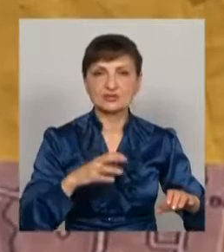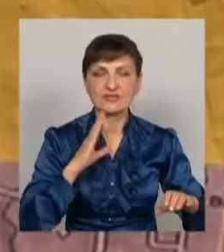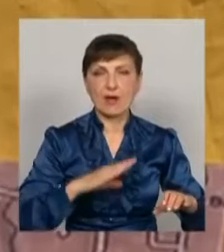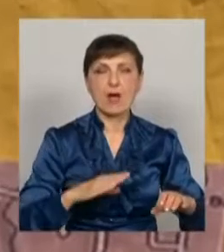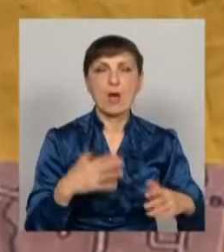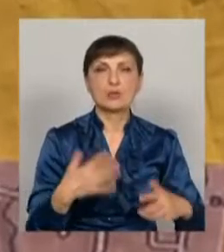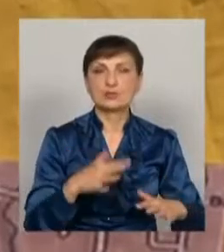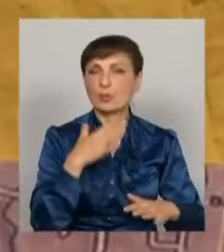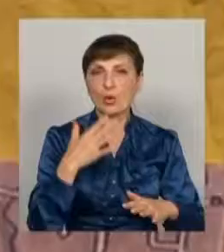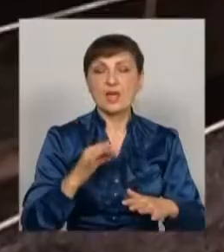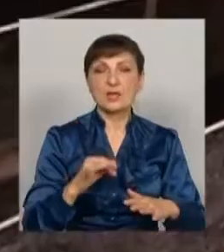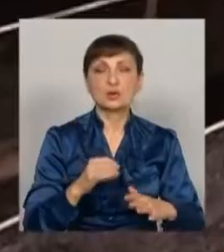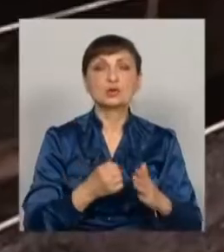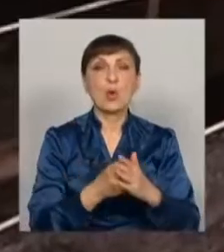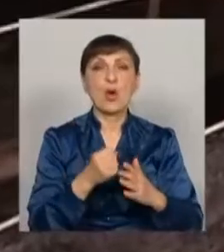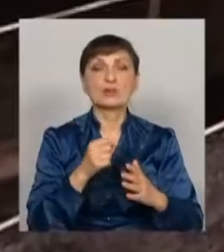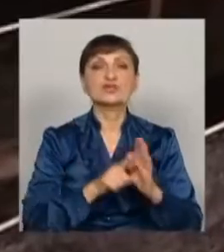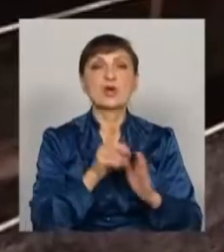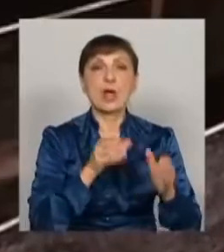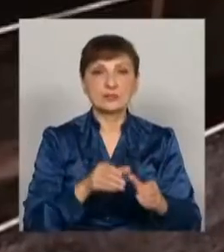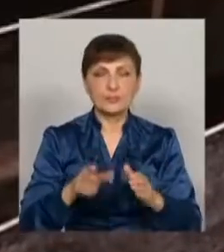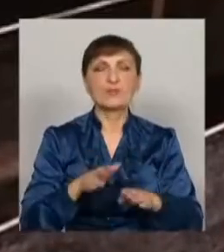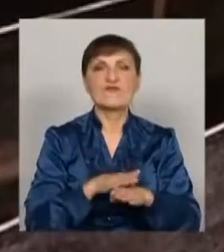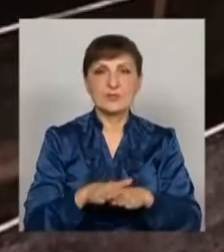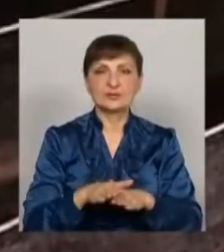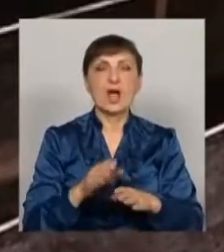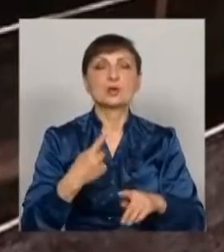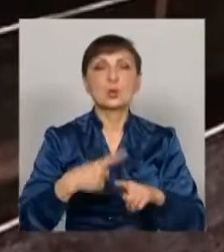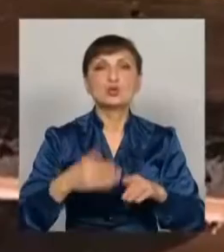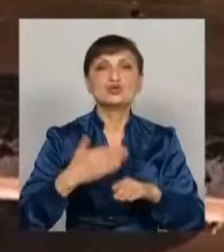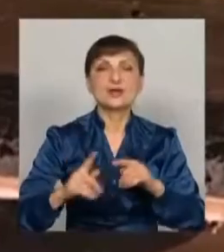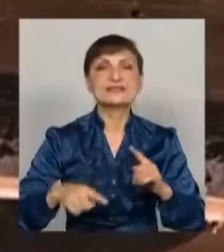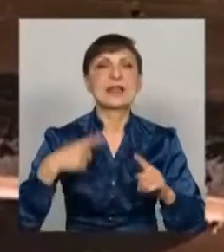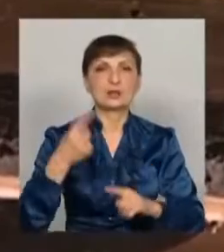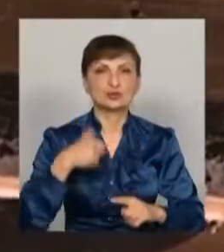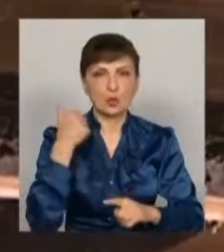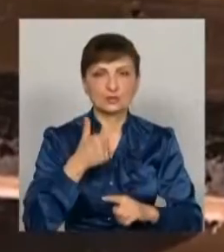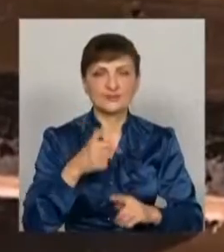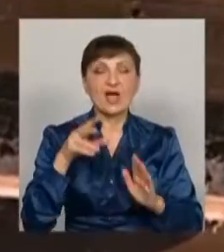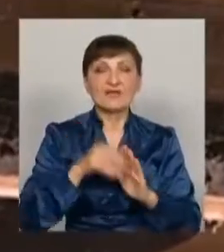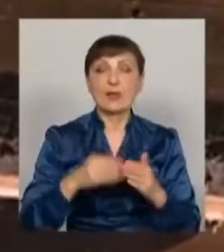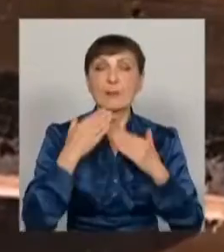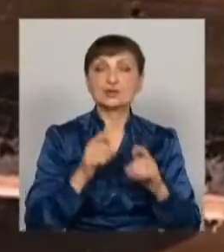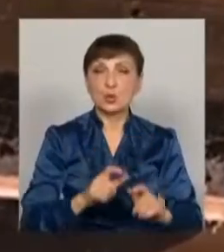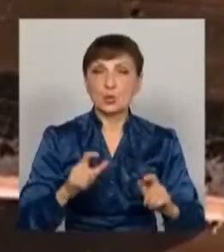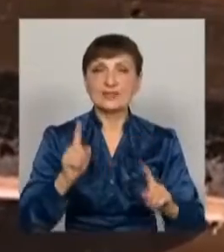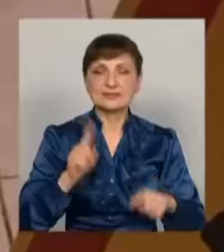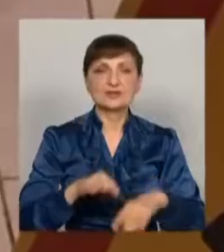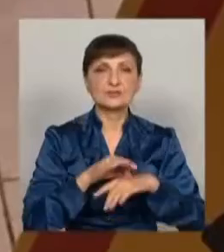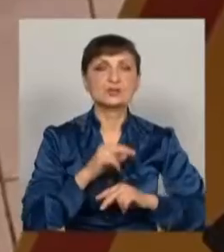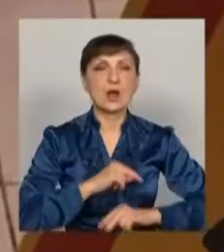выполнят до начала отопительного сезона остальную часть к началу следующего в рамках обращение жителей также ведутся работы по благоустройству